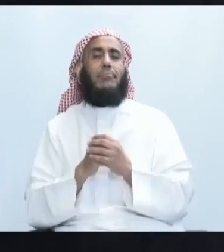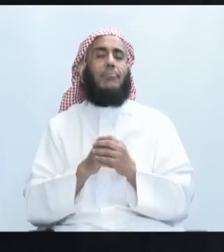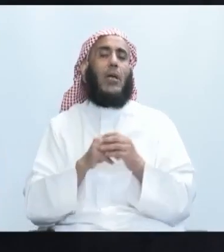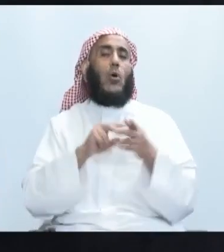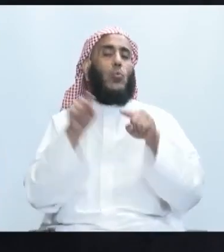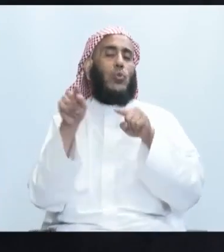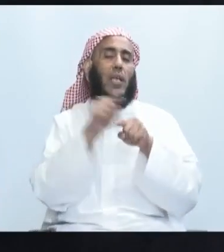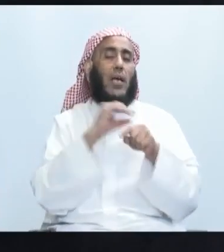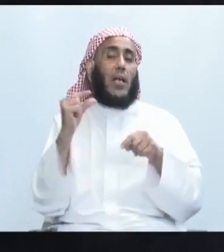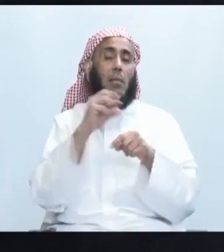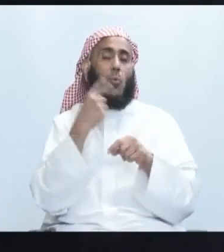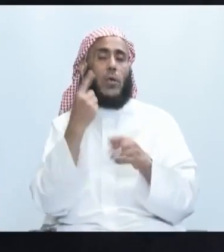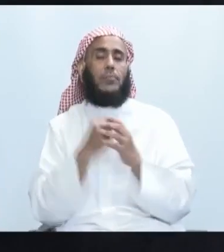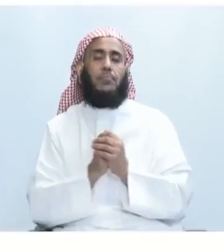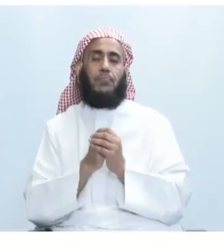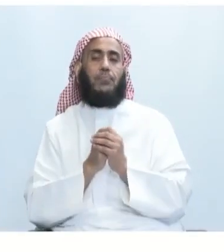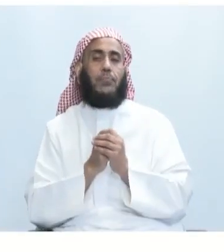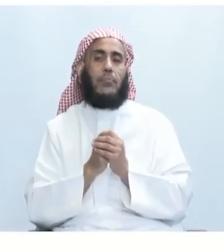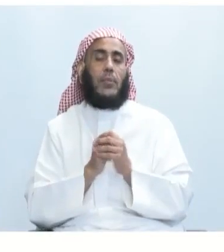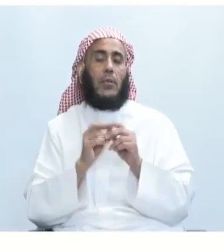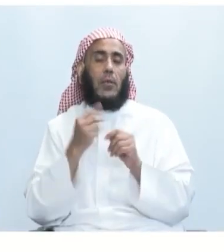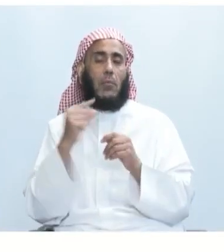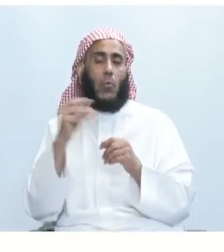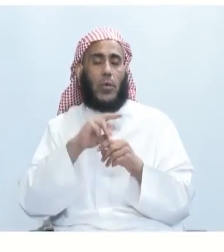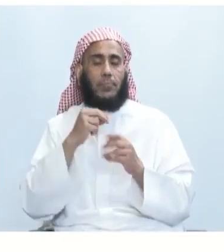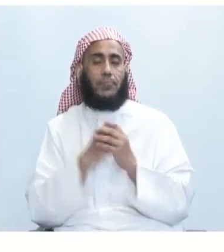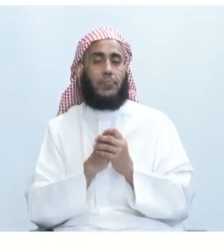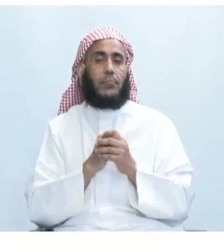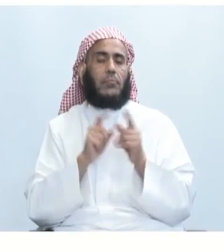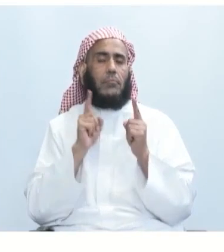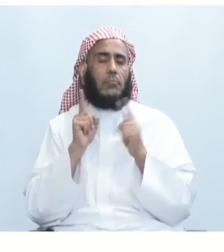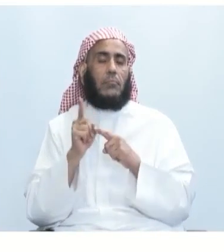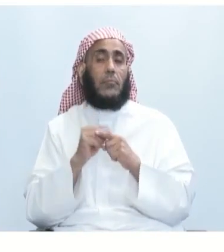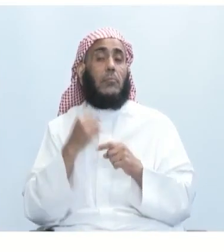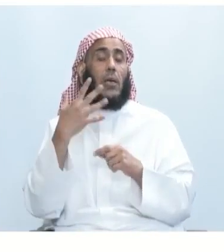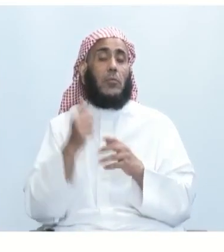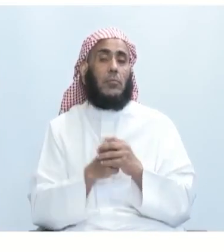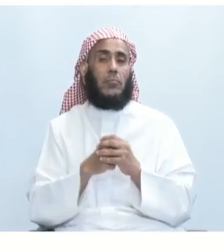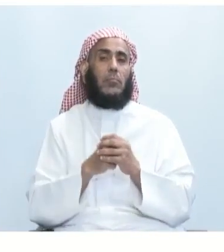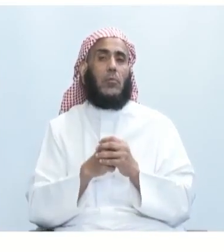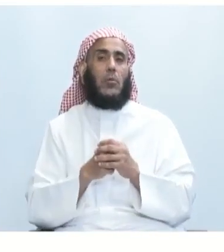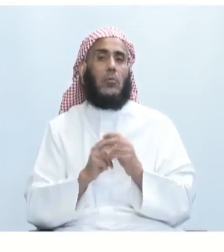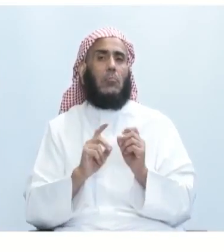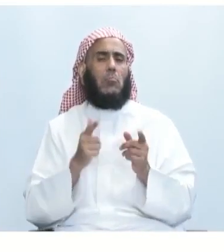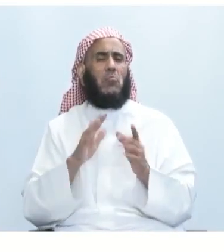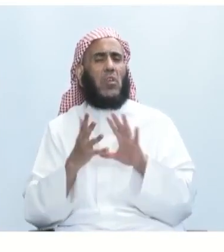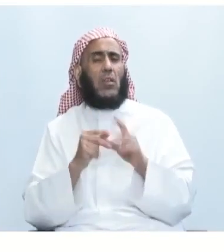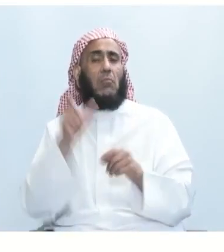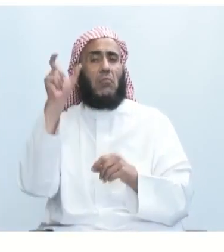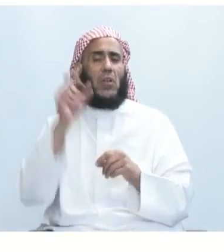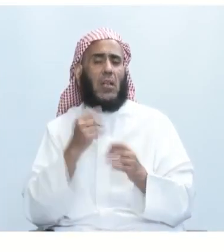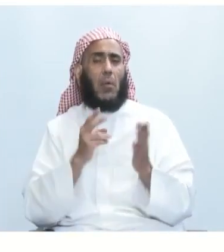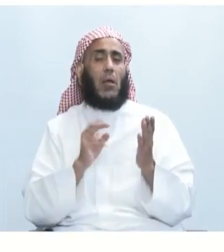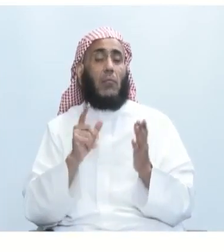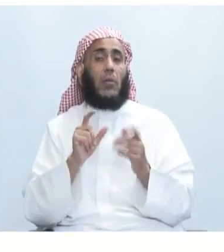سياق للكلمه الواحده للكلمه الواحده هنا خامسا يفترض الكاتب ان القارئ